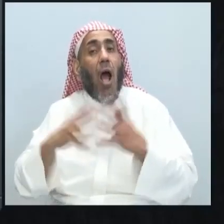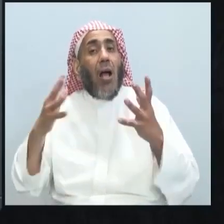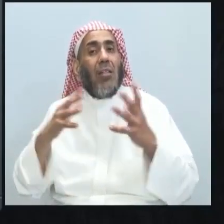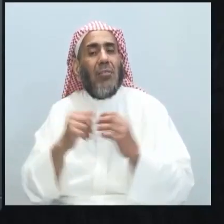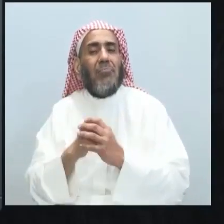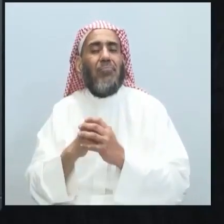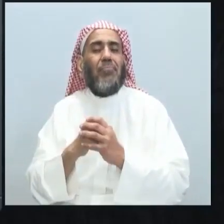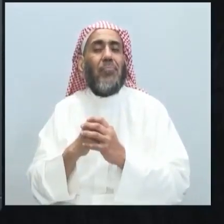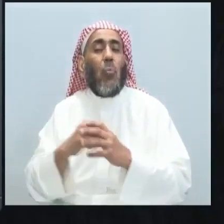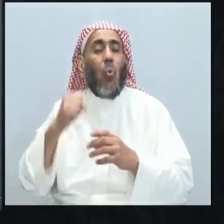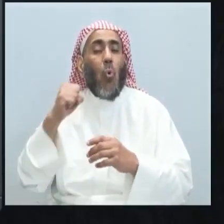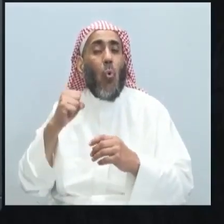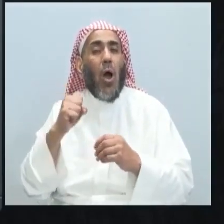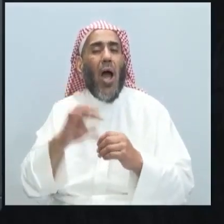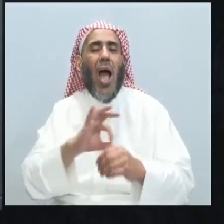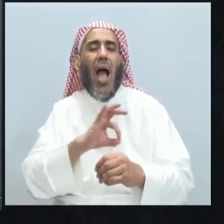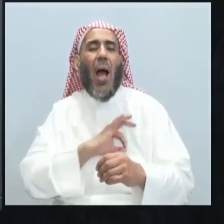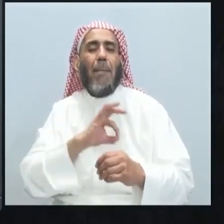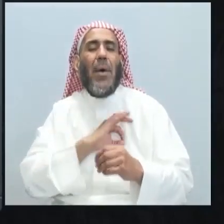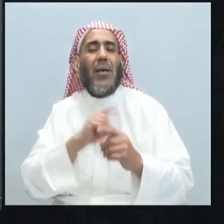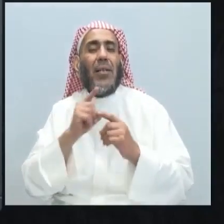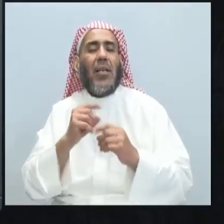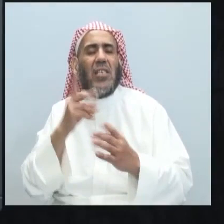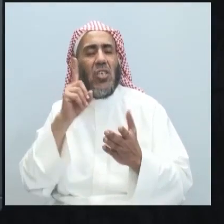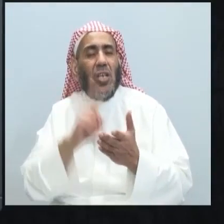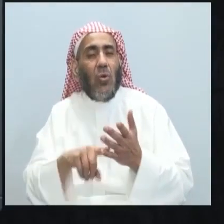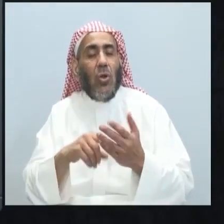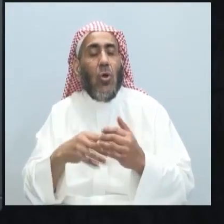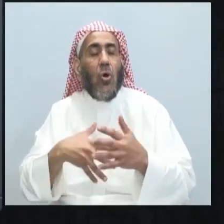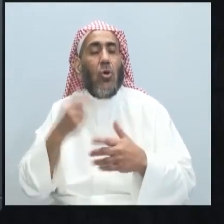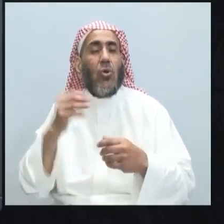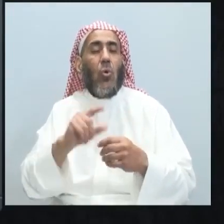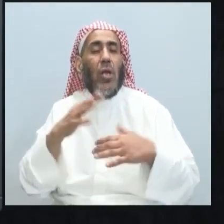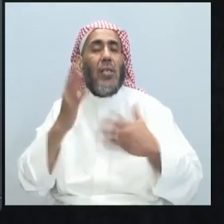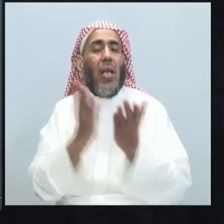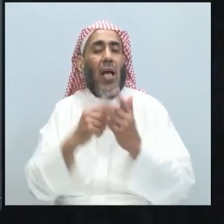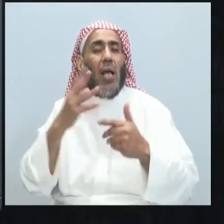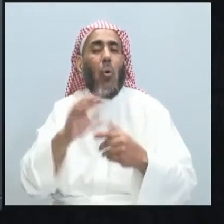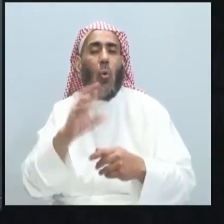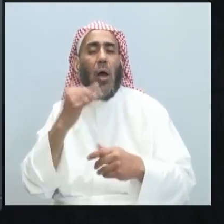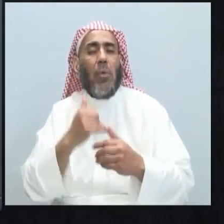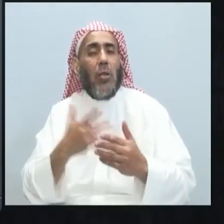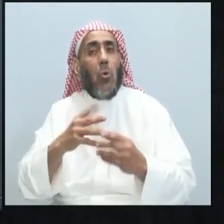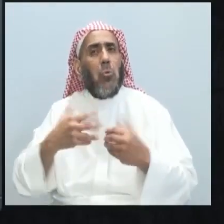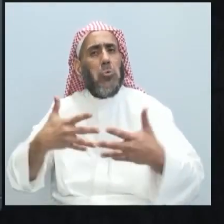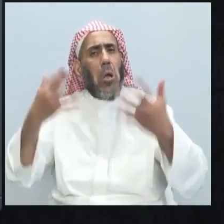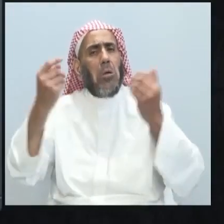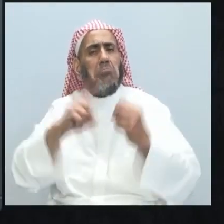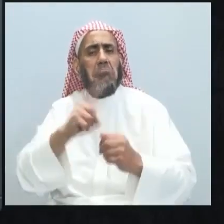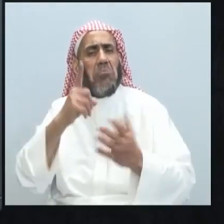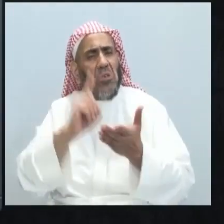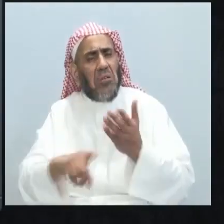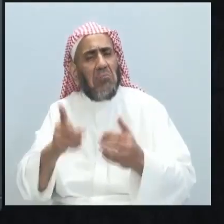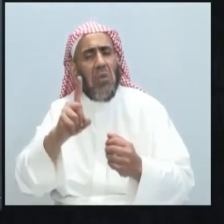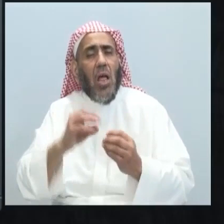اكثر قوه لانه حب ذلك ف ليس شرطا ان يكون خريج كليه الاداب وكليه اللغه العربيه حتى يكون اديبا او يكون او يكون